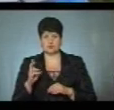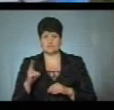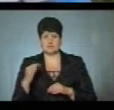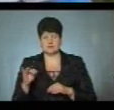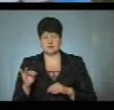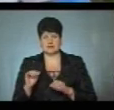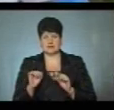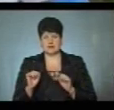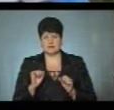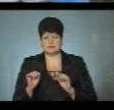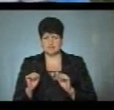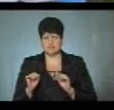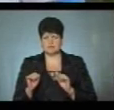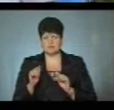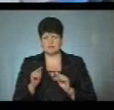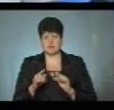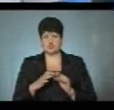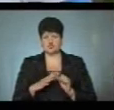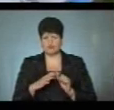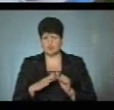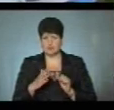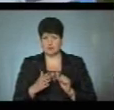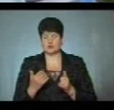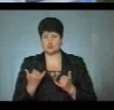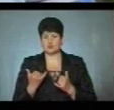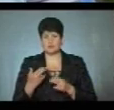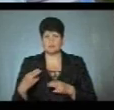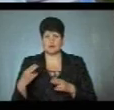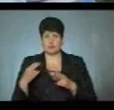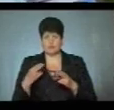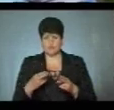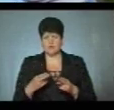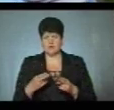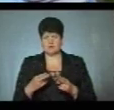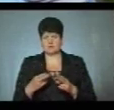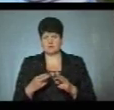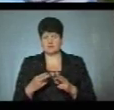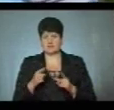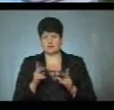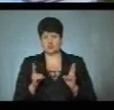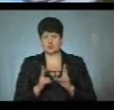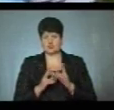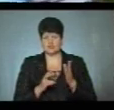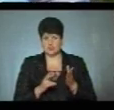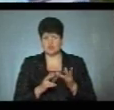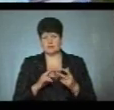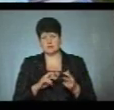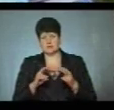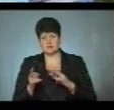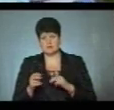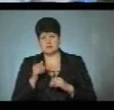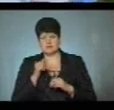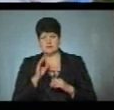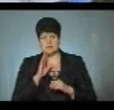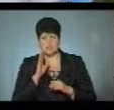Ластовицький, керівник. І вони чекають. Сьогодні прибуває Неоплан, їх там зустрічають, ті пересаджаються завтра